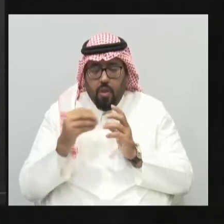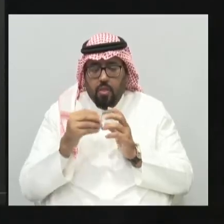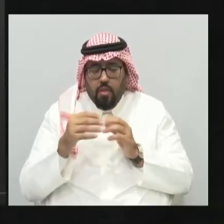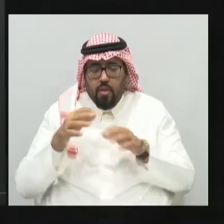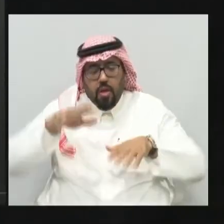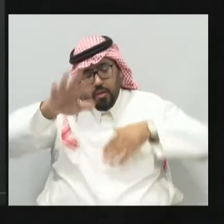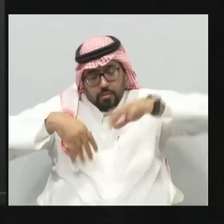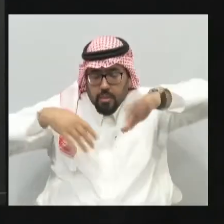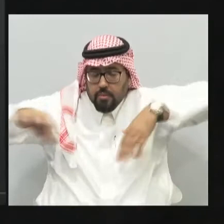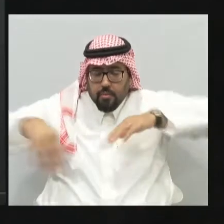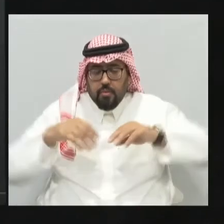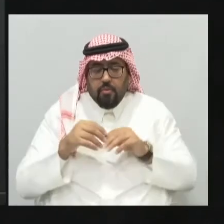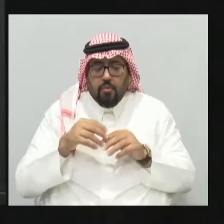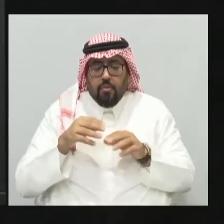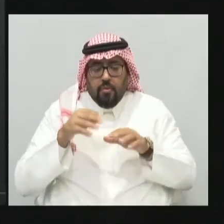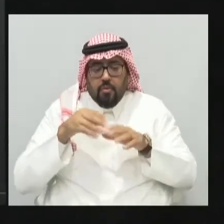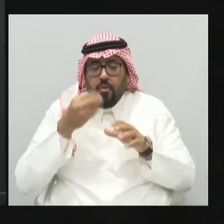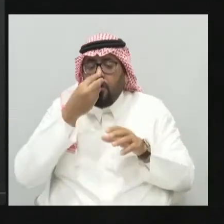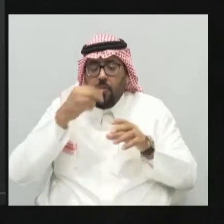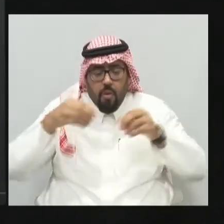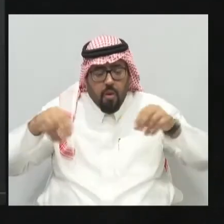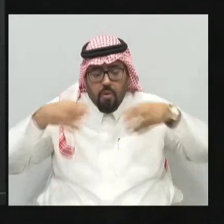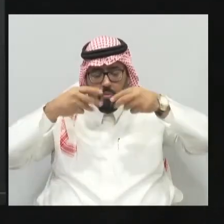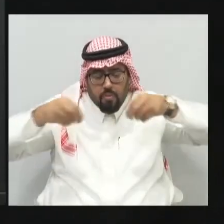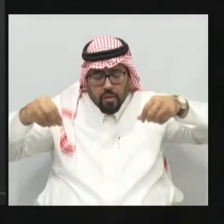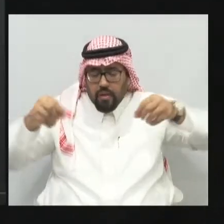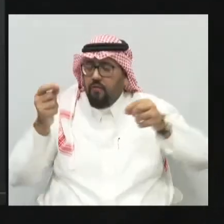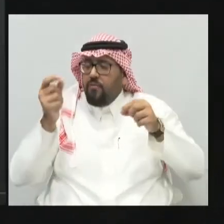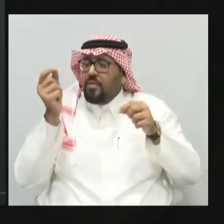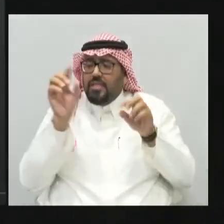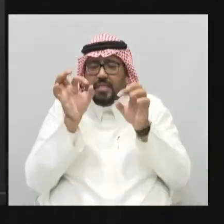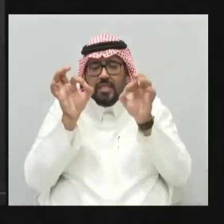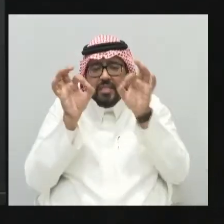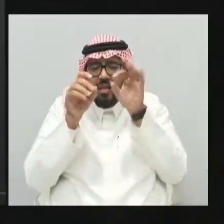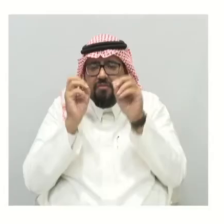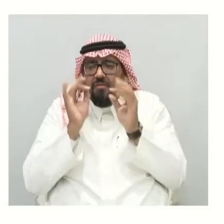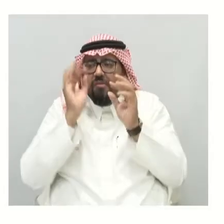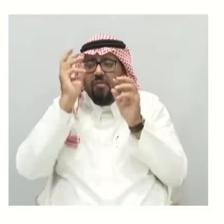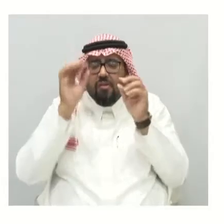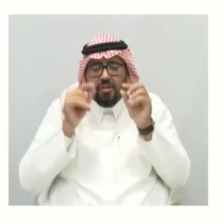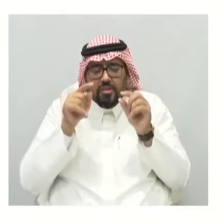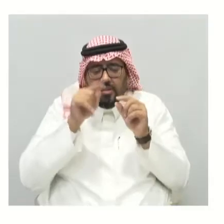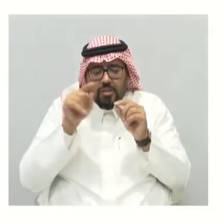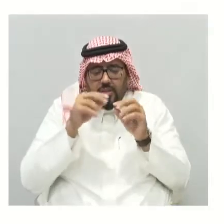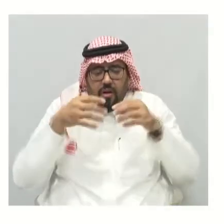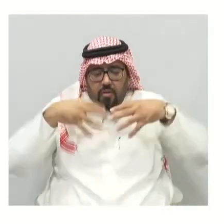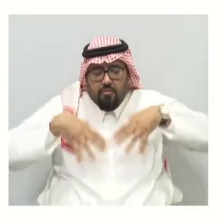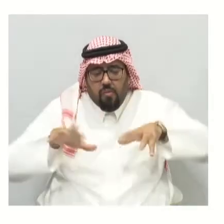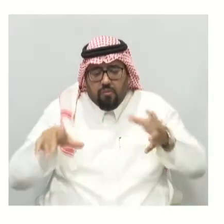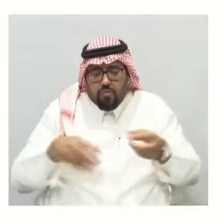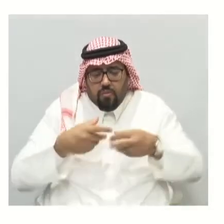جالس يسبح وقاعد التخرج فقاعات نشوف فقاعات هذه هذه